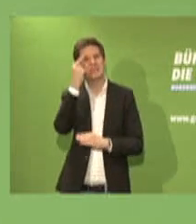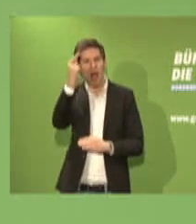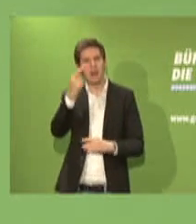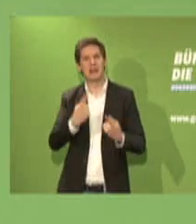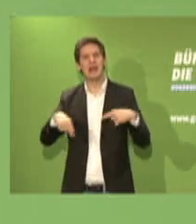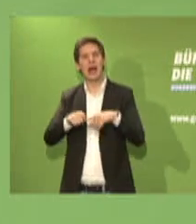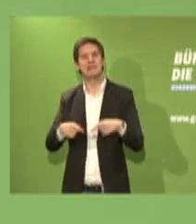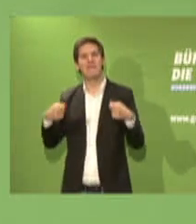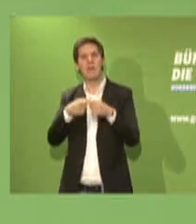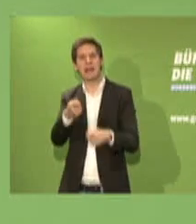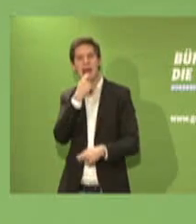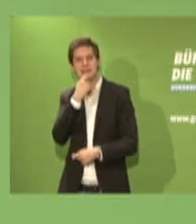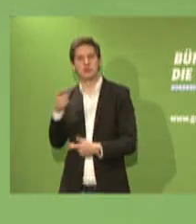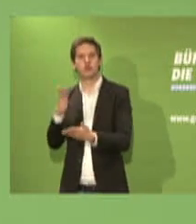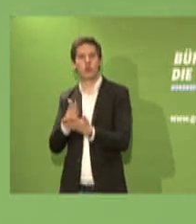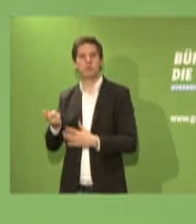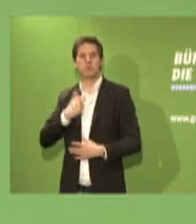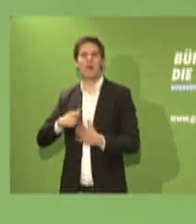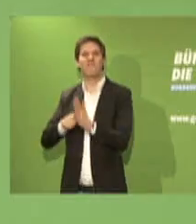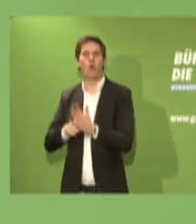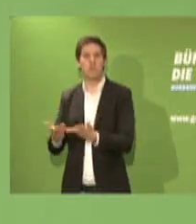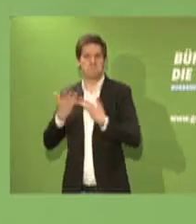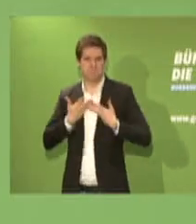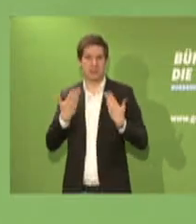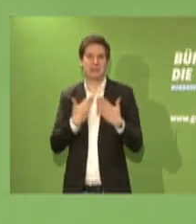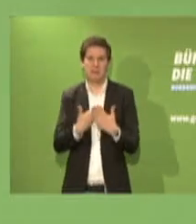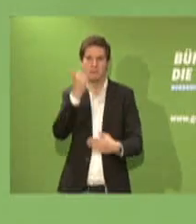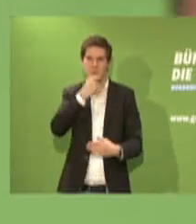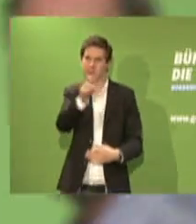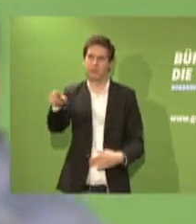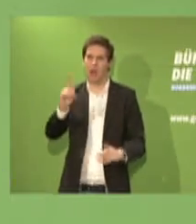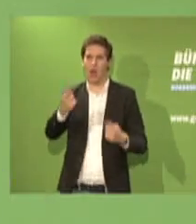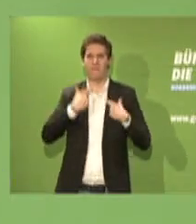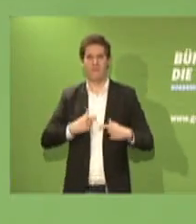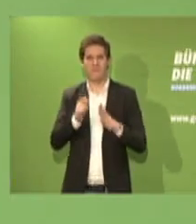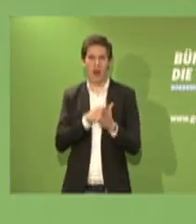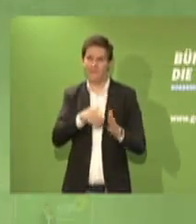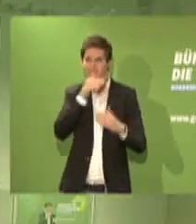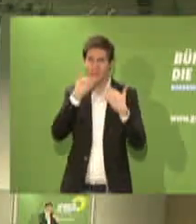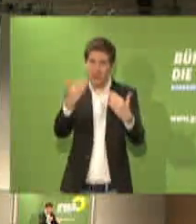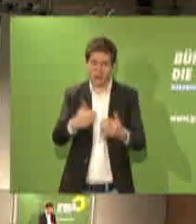sein Votum gegeben und ich bitte euch deshalb um eure Stimme. Dankeschön.